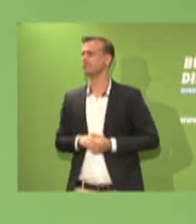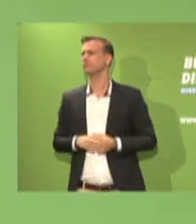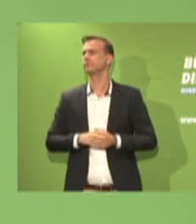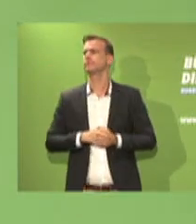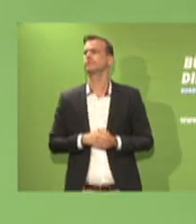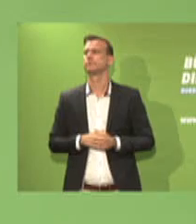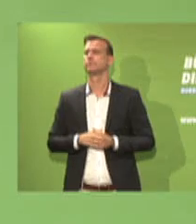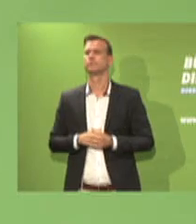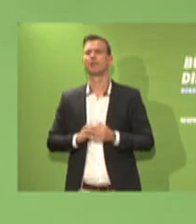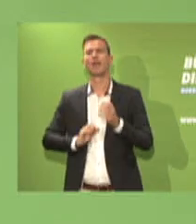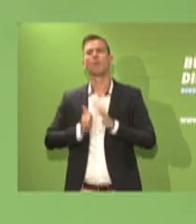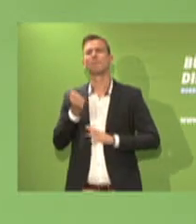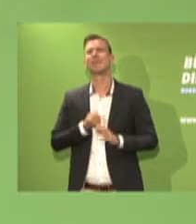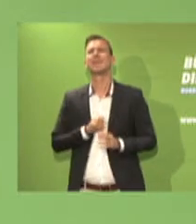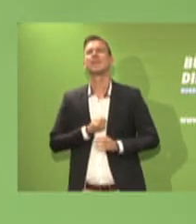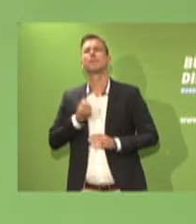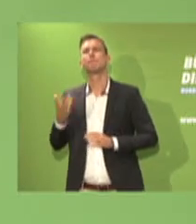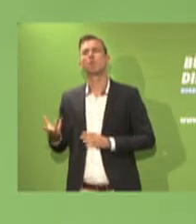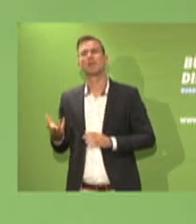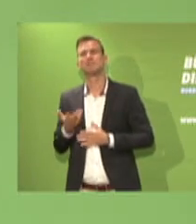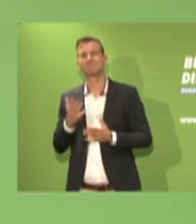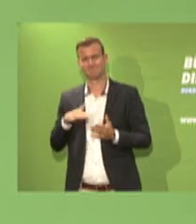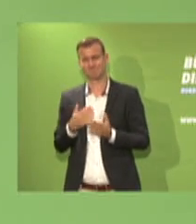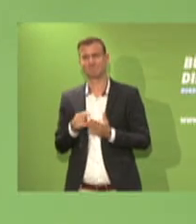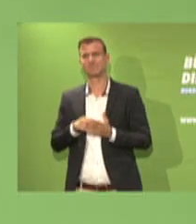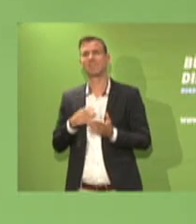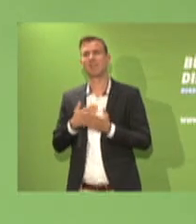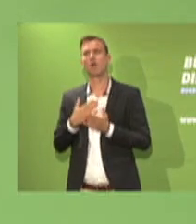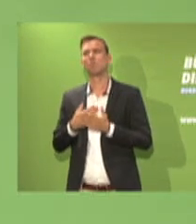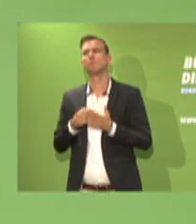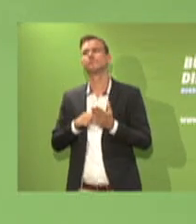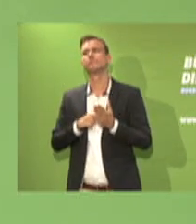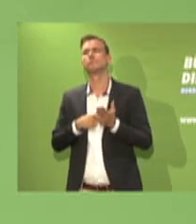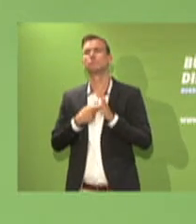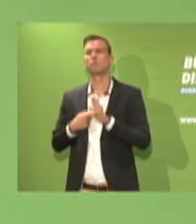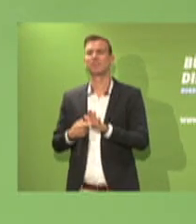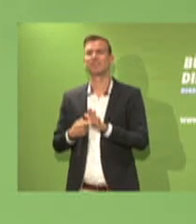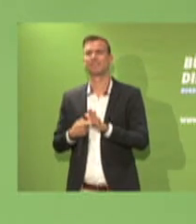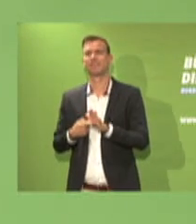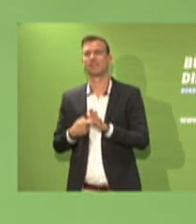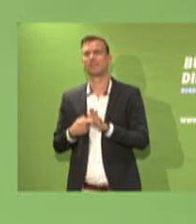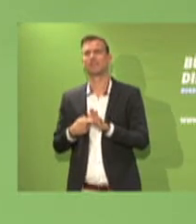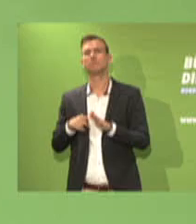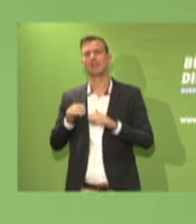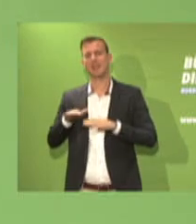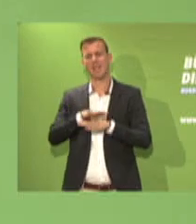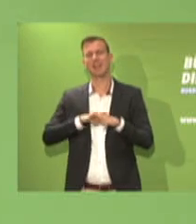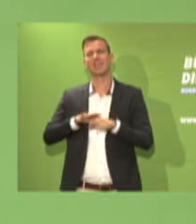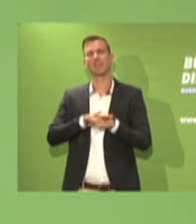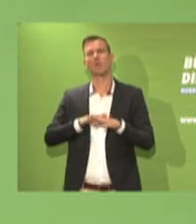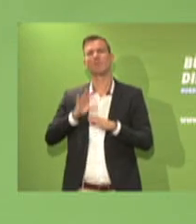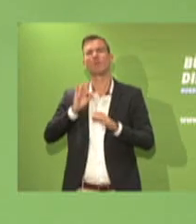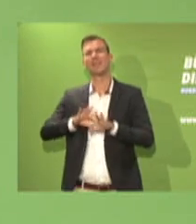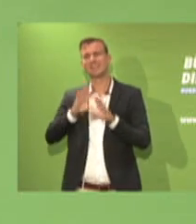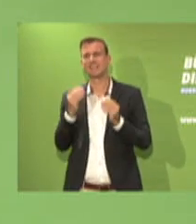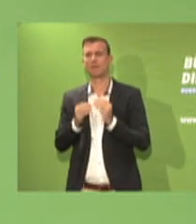Der größte Impuls, den es aber, glaube ich, gegeben hat, und deswegen ist dieses Motiv, dass die ländlichen Räume Impulsregionen fürs gesamte